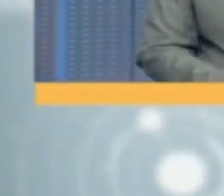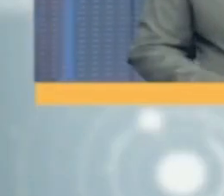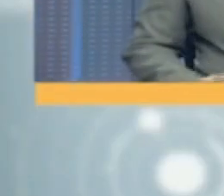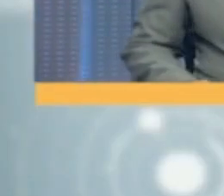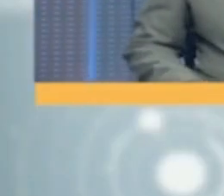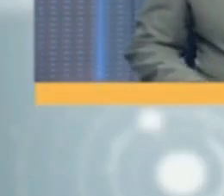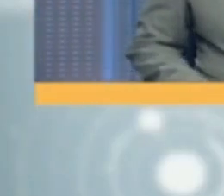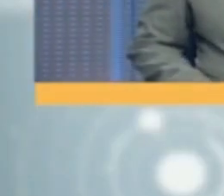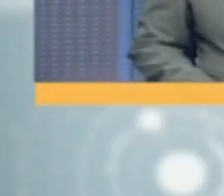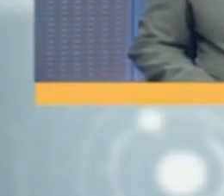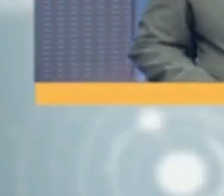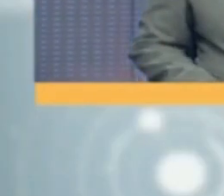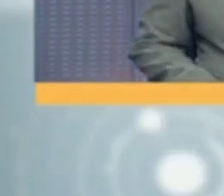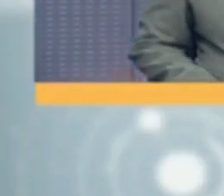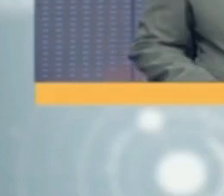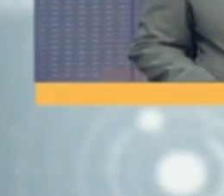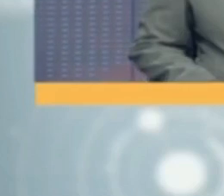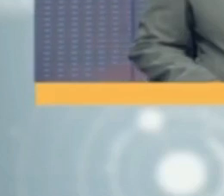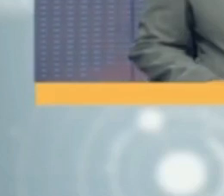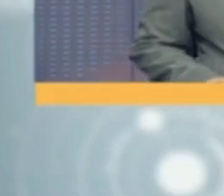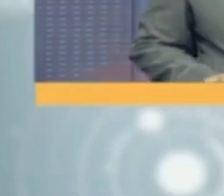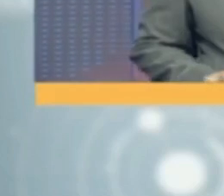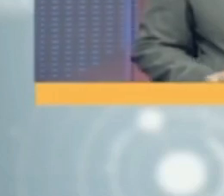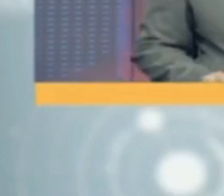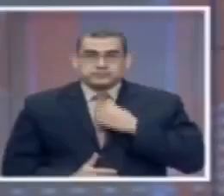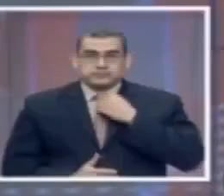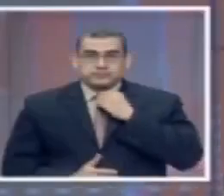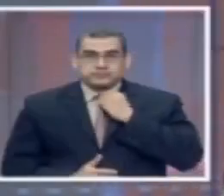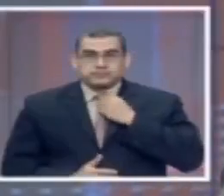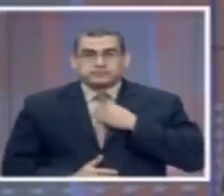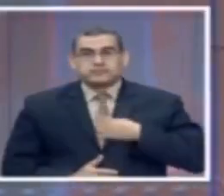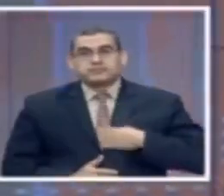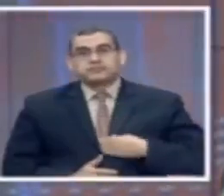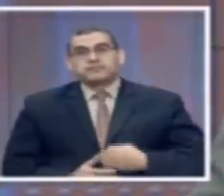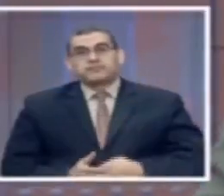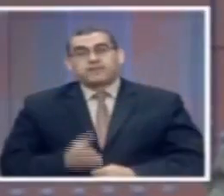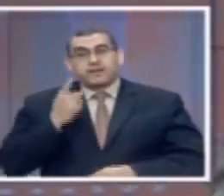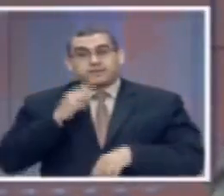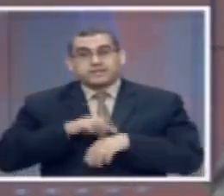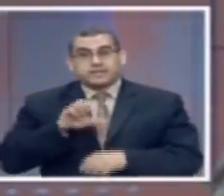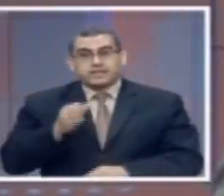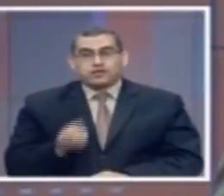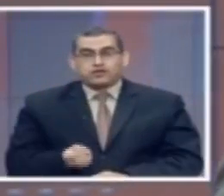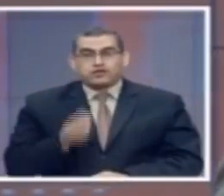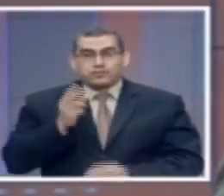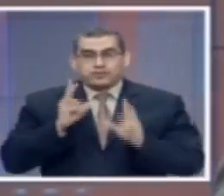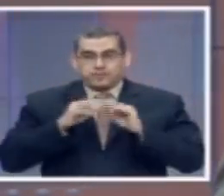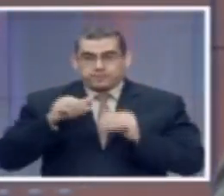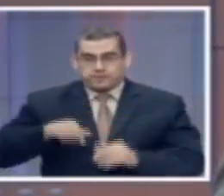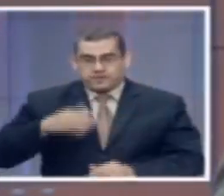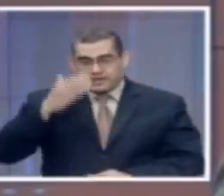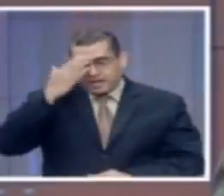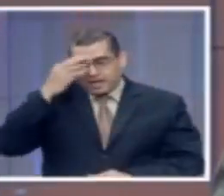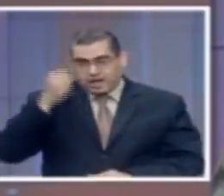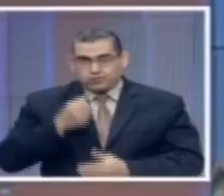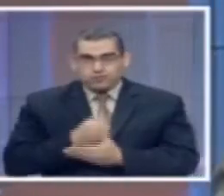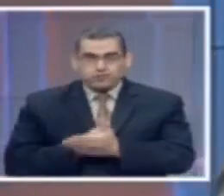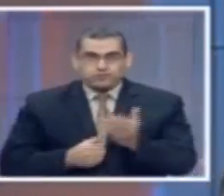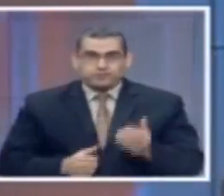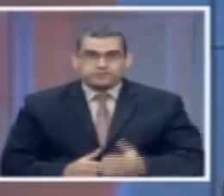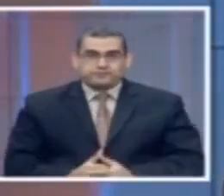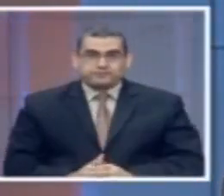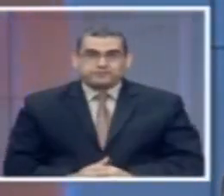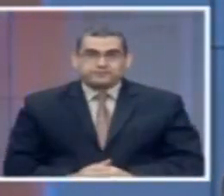صباح الخير خالد، صباح الخير على متابعي صباحنا مصري. اذا هي 9 صباحا من التلفزيون المصري، اهلا